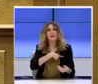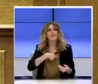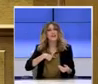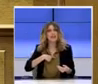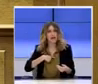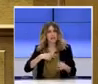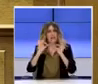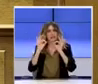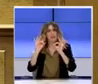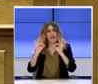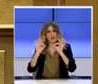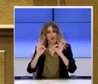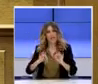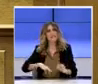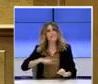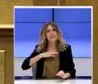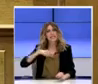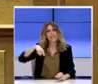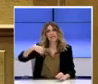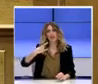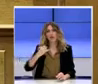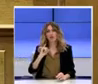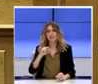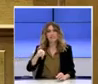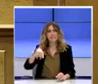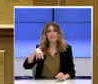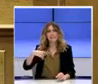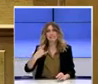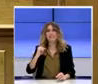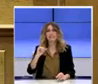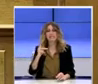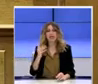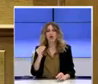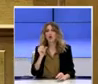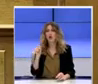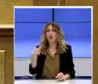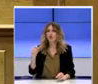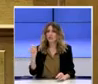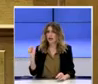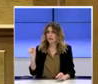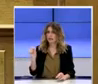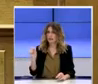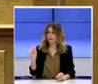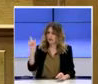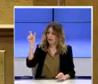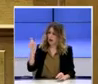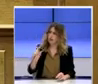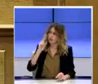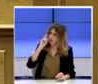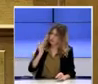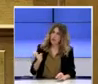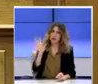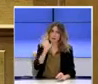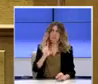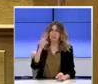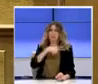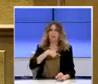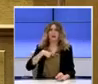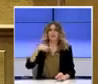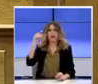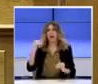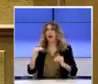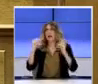εισηγηθεί, γνωρίζοντας προφανώς από πρώτο χέρι την κατάσταση. Και όμως,